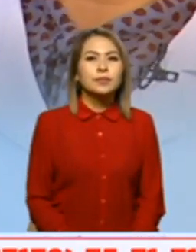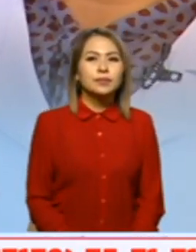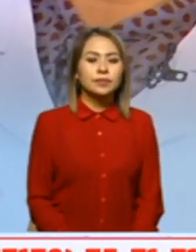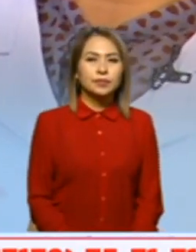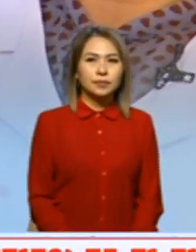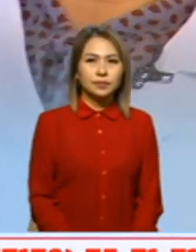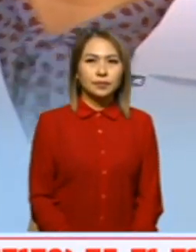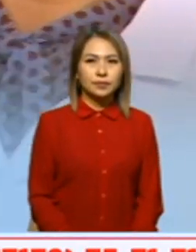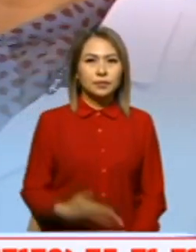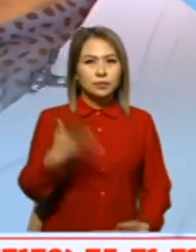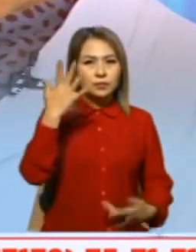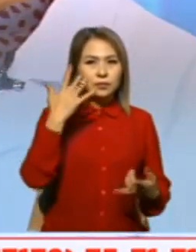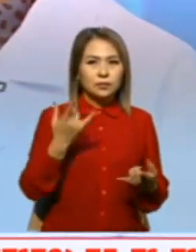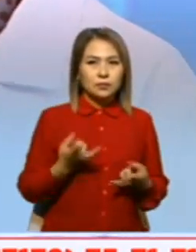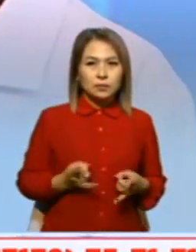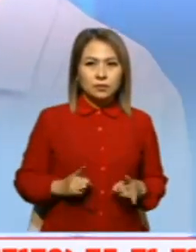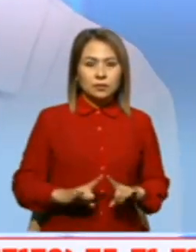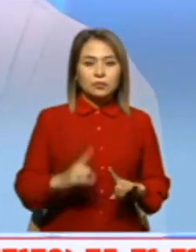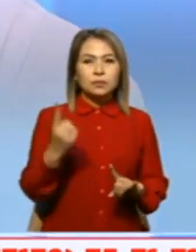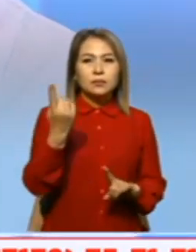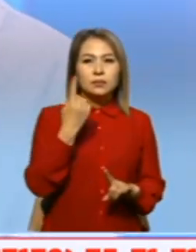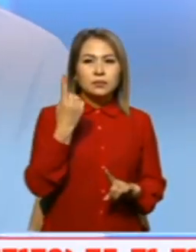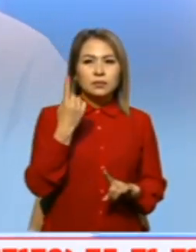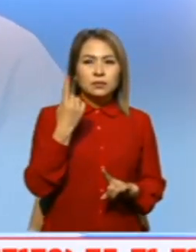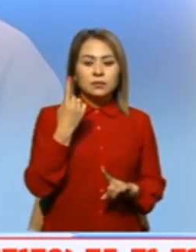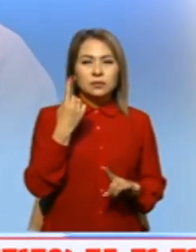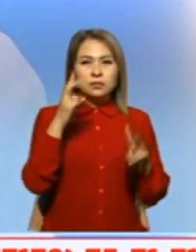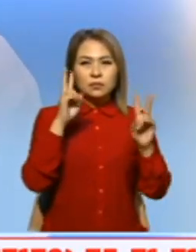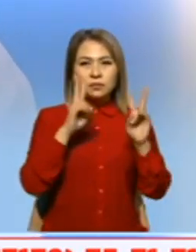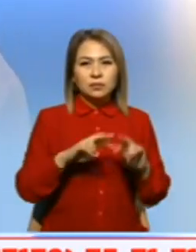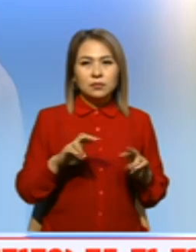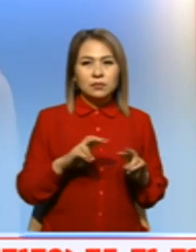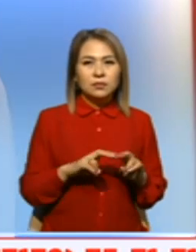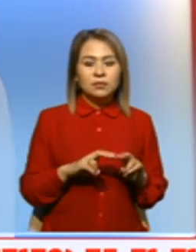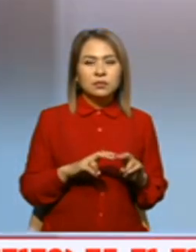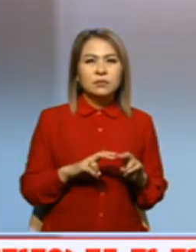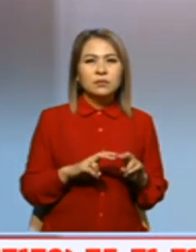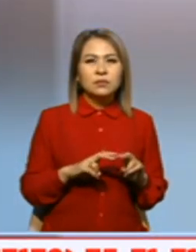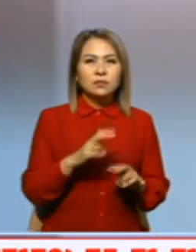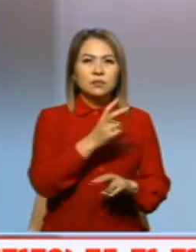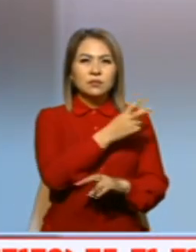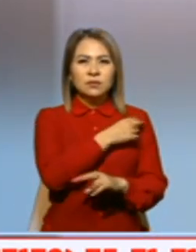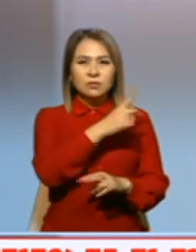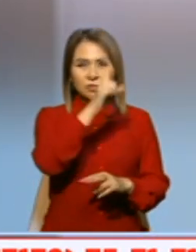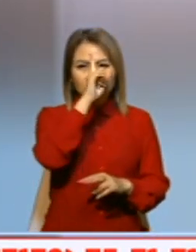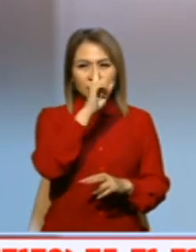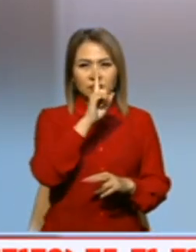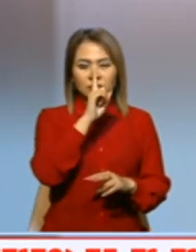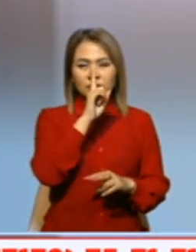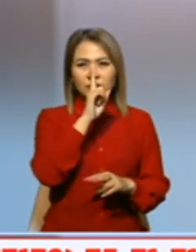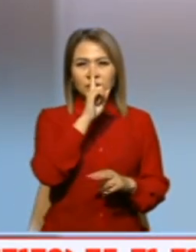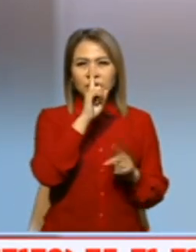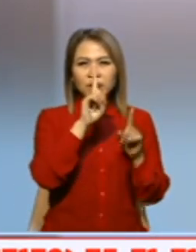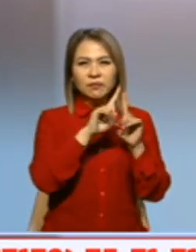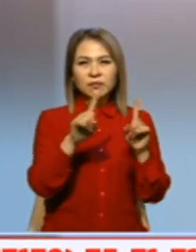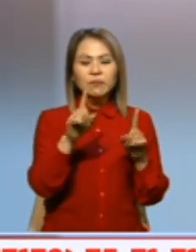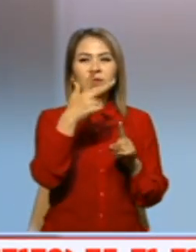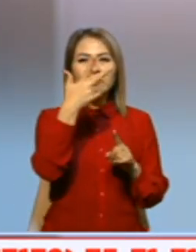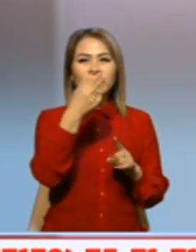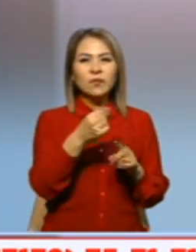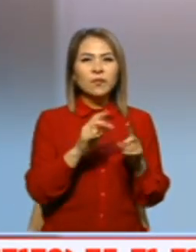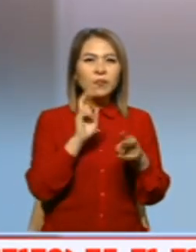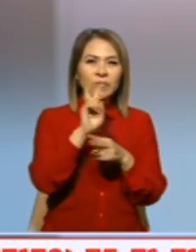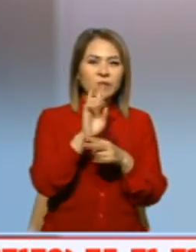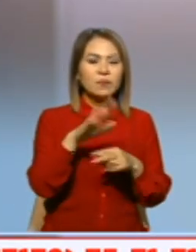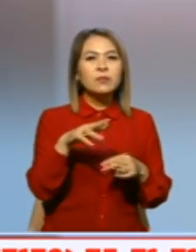Бізде бала туылғаннан кейін алғашқы патронаждан өтеді, дәрігер, педиатр дәрігер бір айға дейінгі аралықта келіп отырады, үш күнде, одан кейін